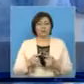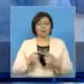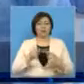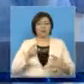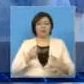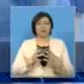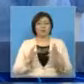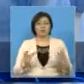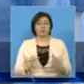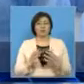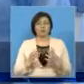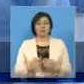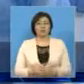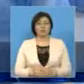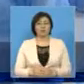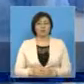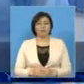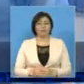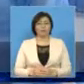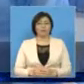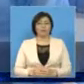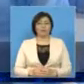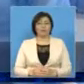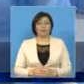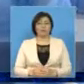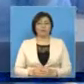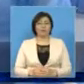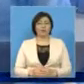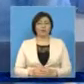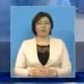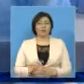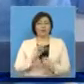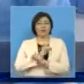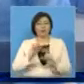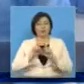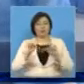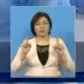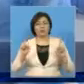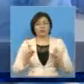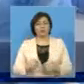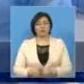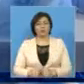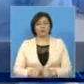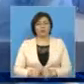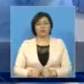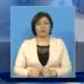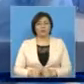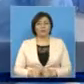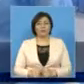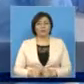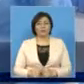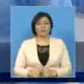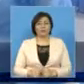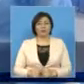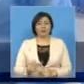сақтау, сосын ем еркін мына демалыс орындарына отырып, ой, маған оның нағылар дейсің дегенде,